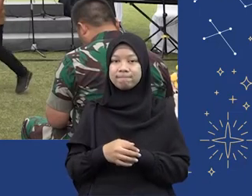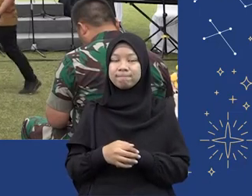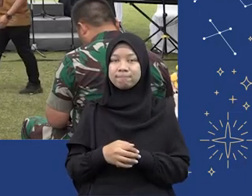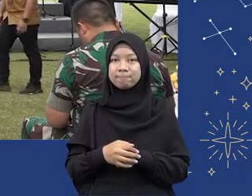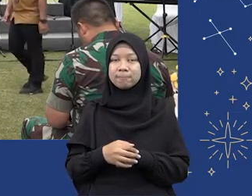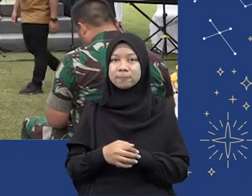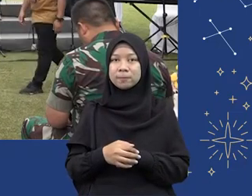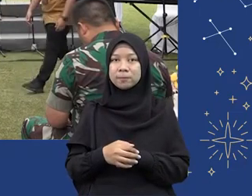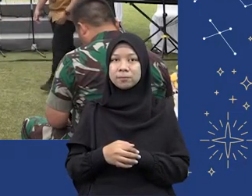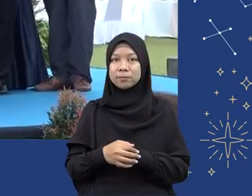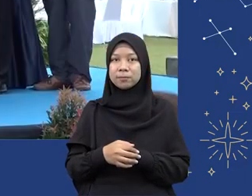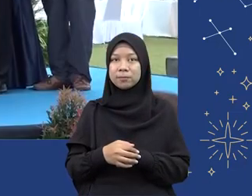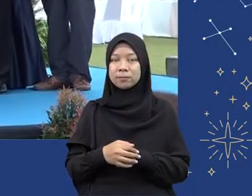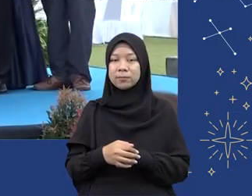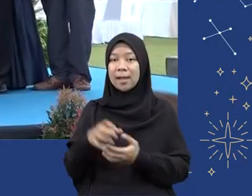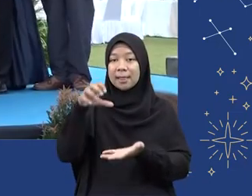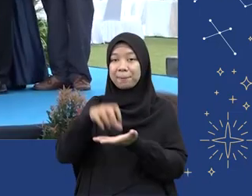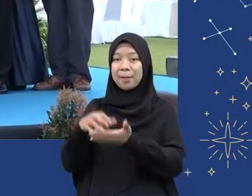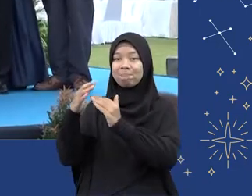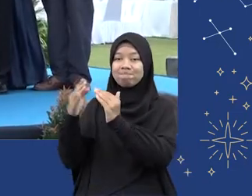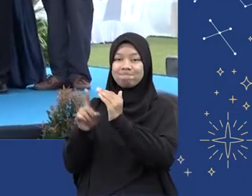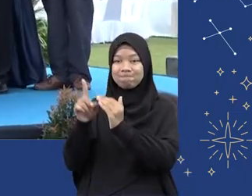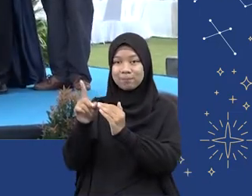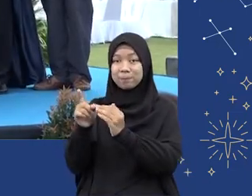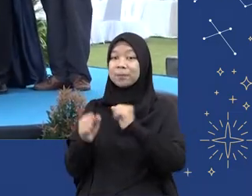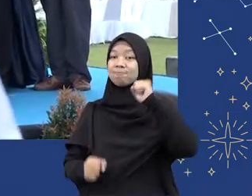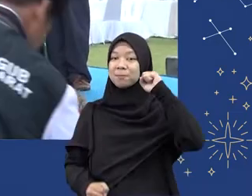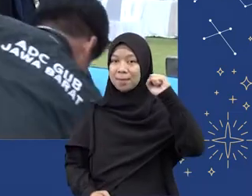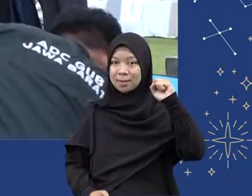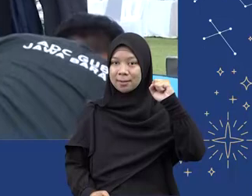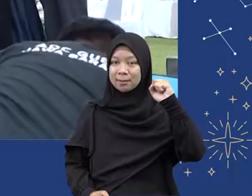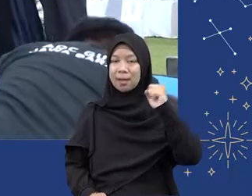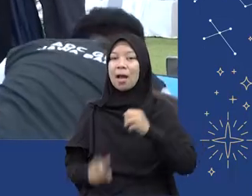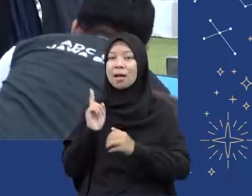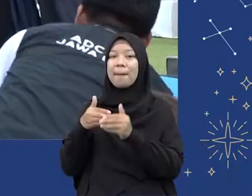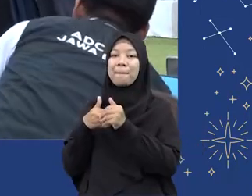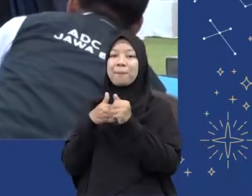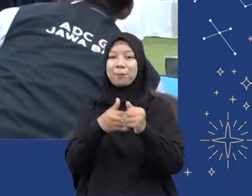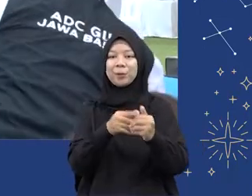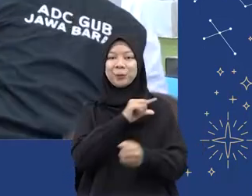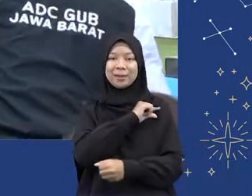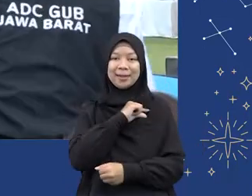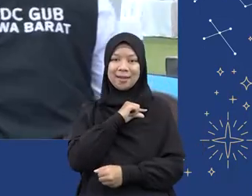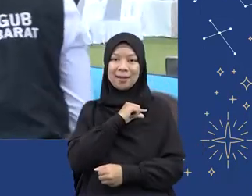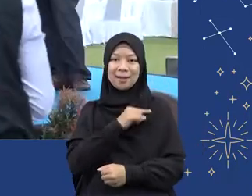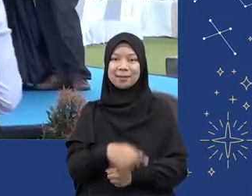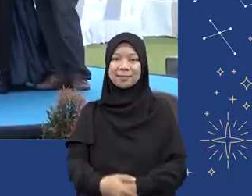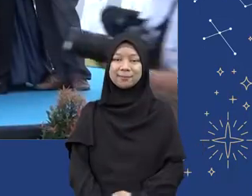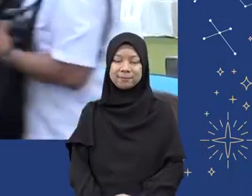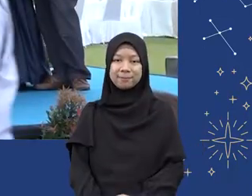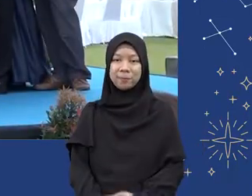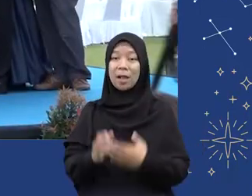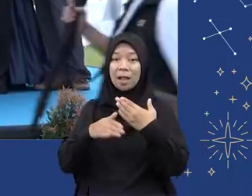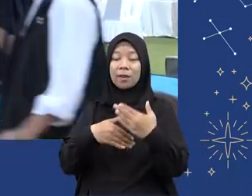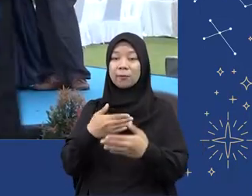berfoto bersama di depan gedung Kubah di sebelah kiri dan akan dipandu oleh panitia setelah